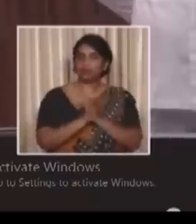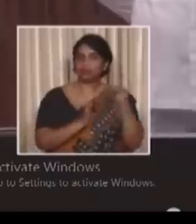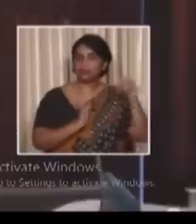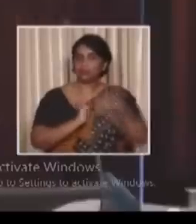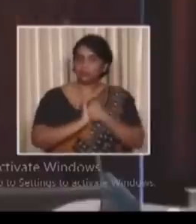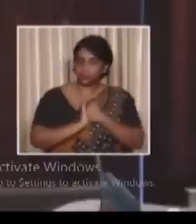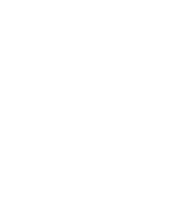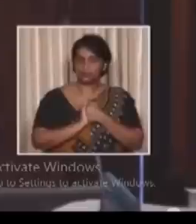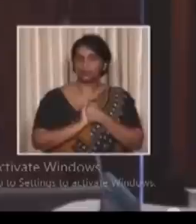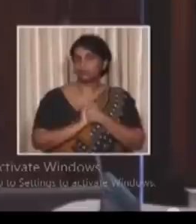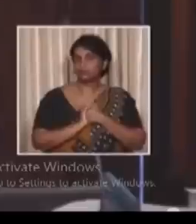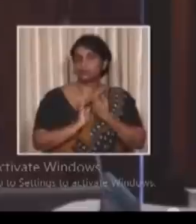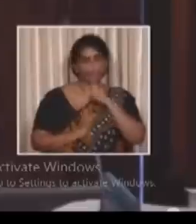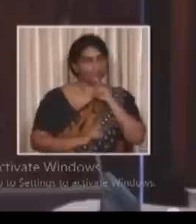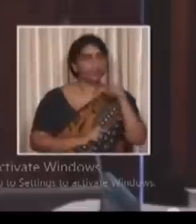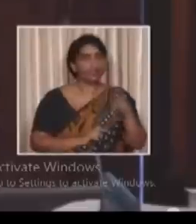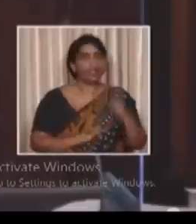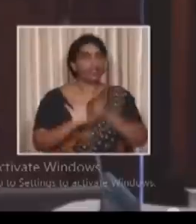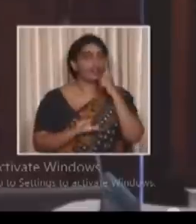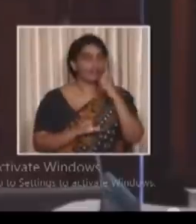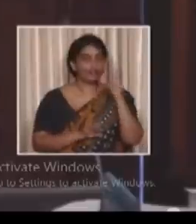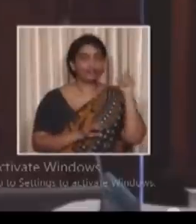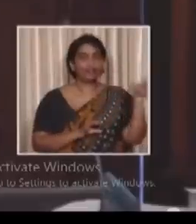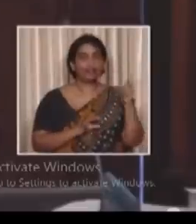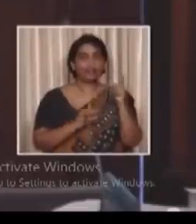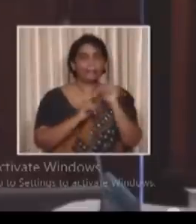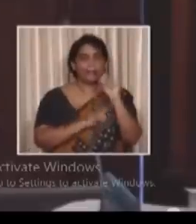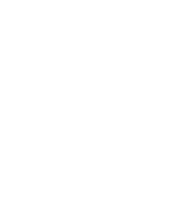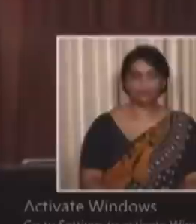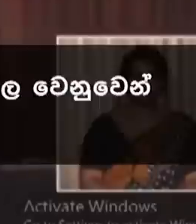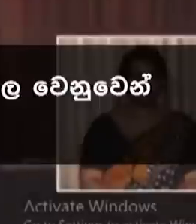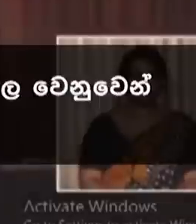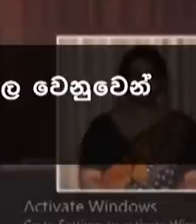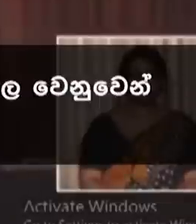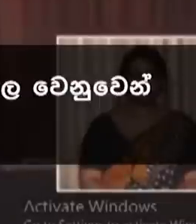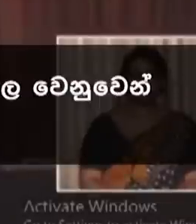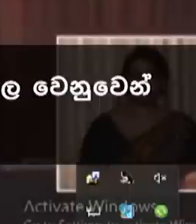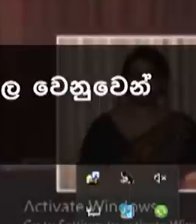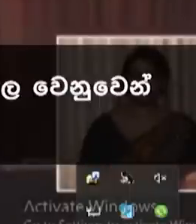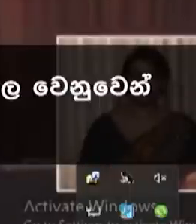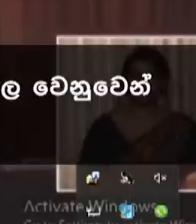කරලා අදට අවුරුද්දක් පිරිනවා. සියලු දෙනා එකතු වෙලා එතුමාට ආචාර්යයක් විදිහට මේ දක්වන්නේ කියලා කියනවා.